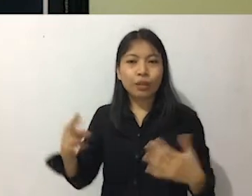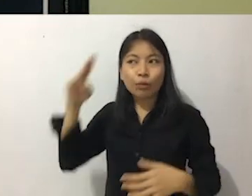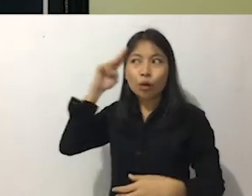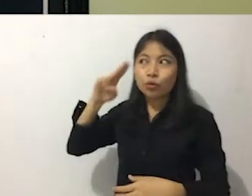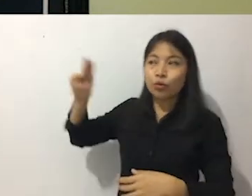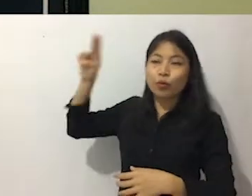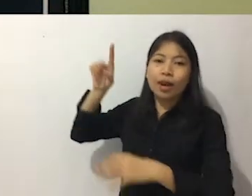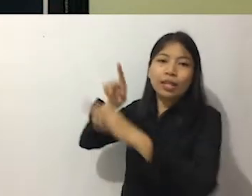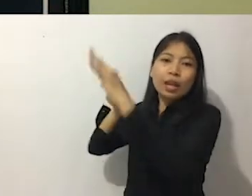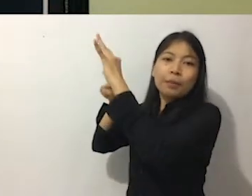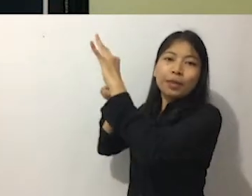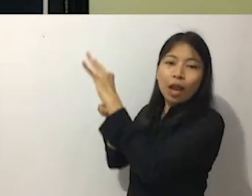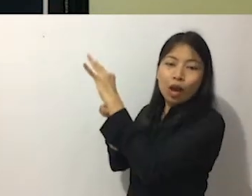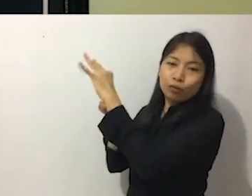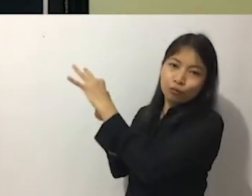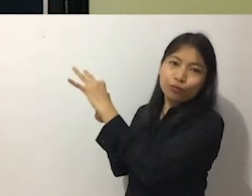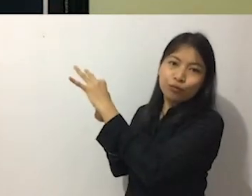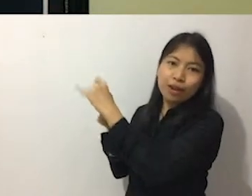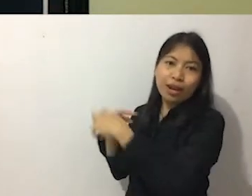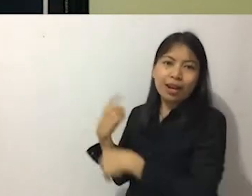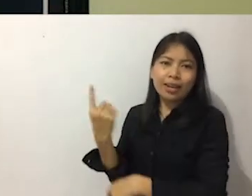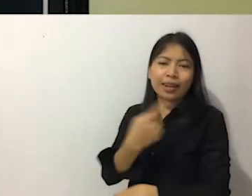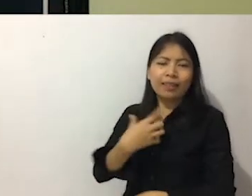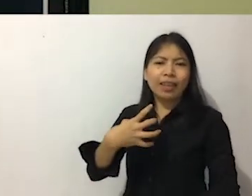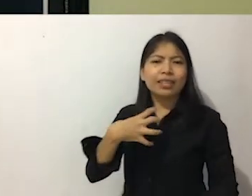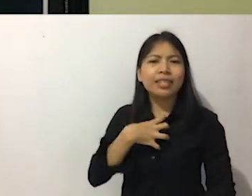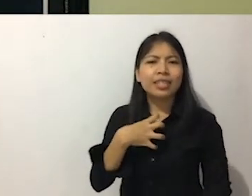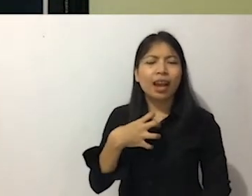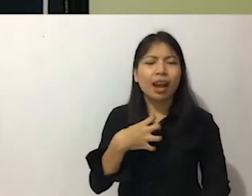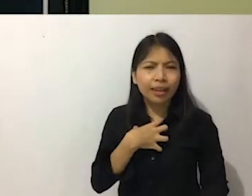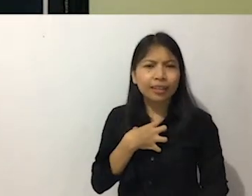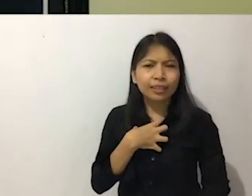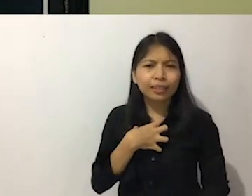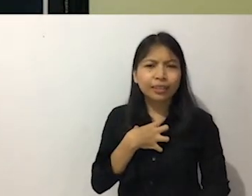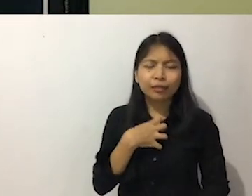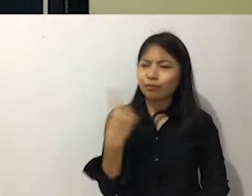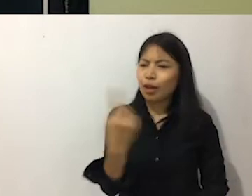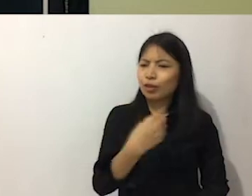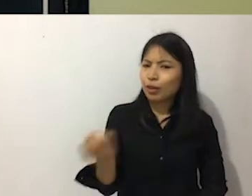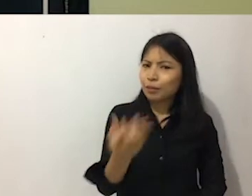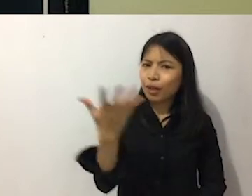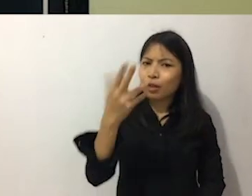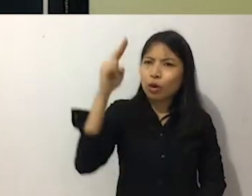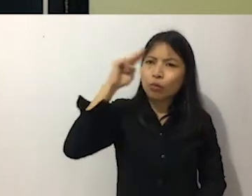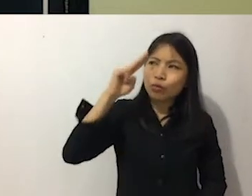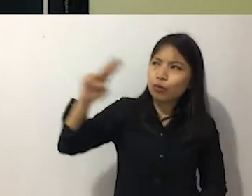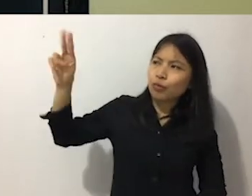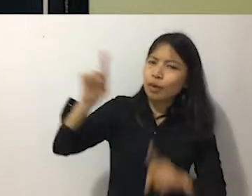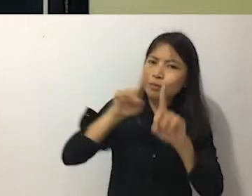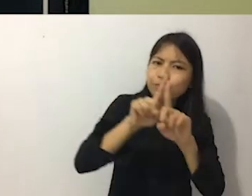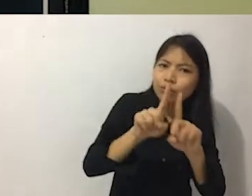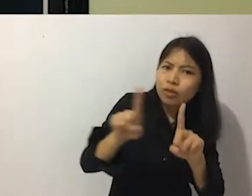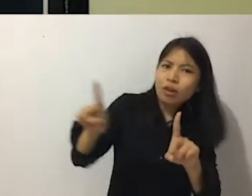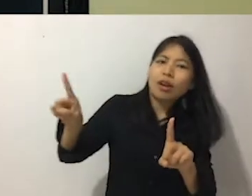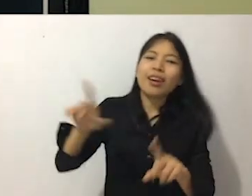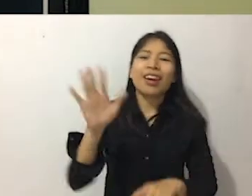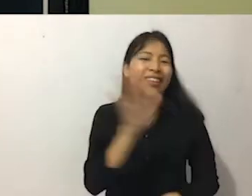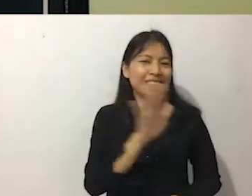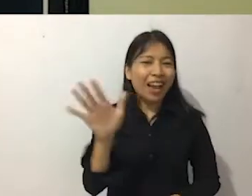Tuhan, membuat kita yakin bahwa kita berharga. Tuhan tidak pernah meninggalkan kita dalam kondisi